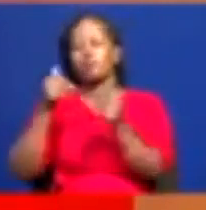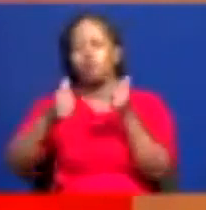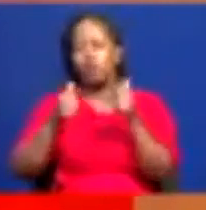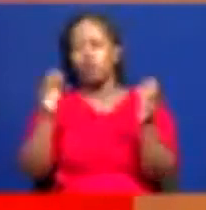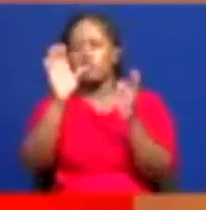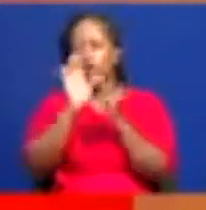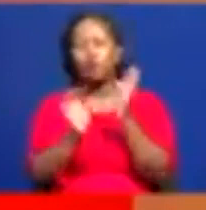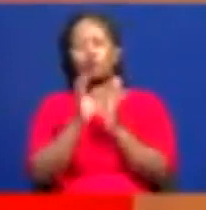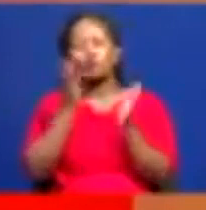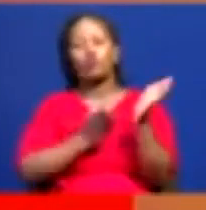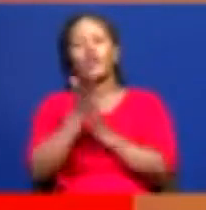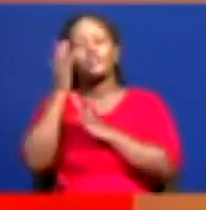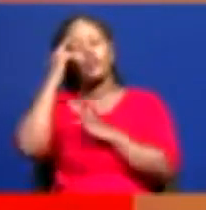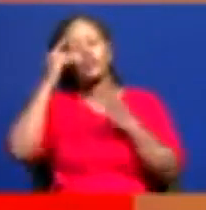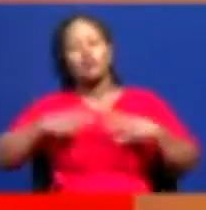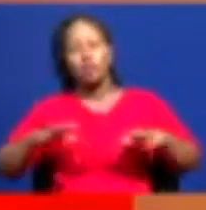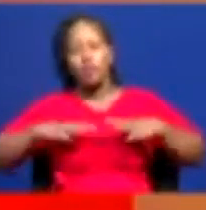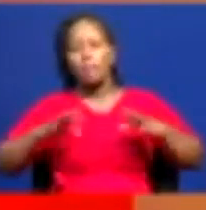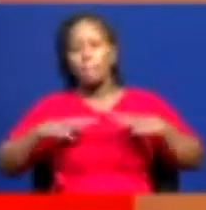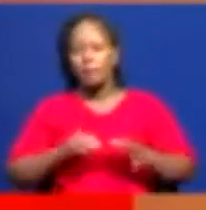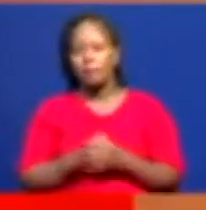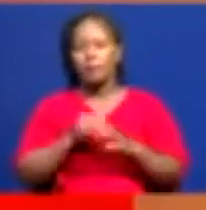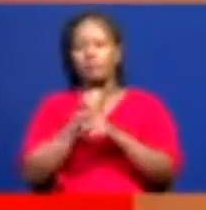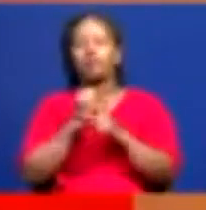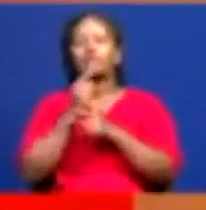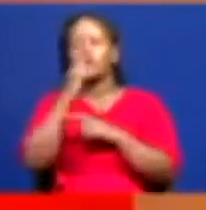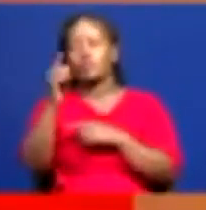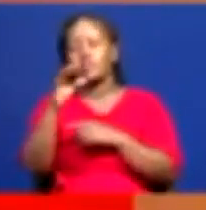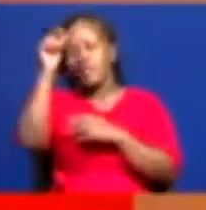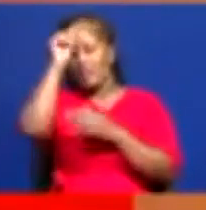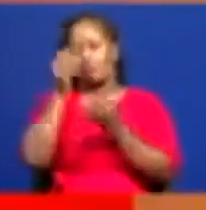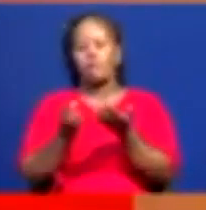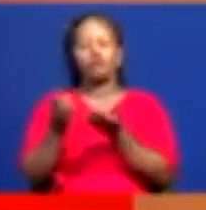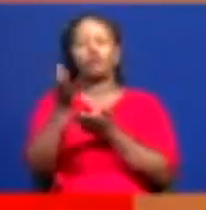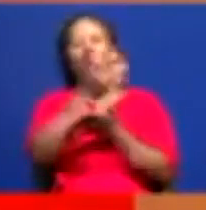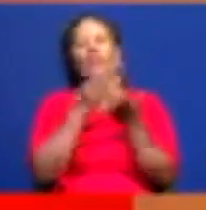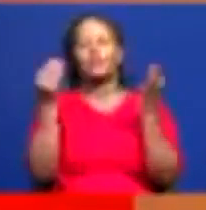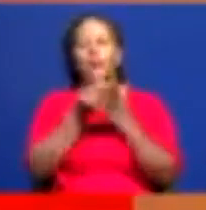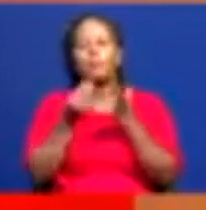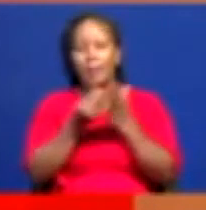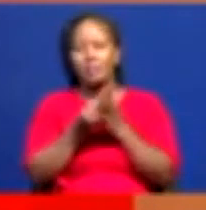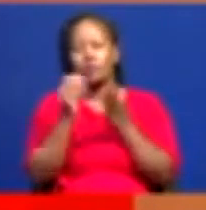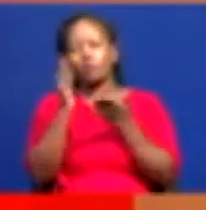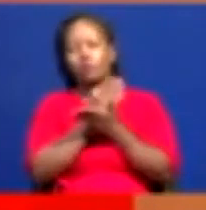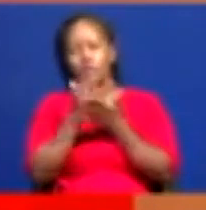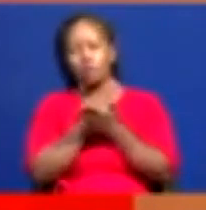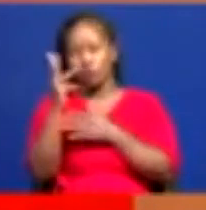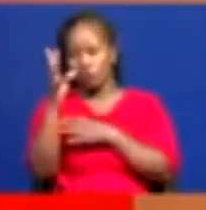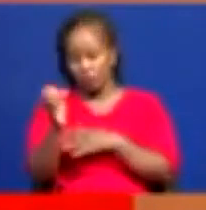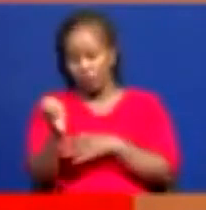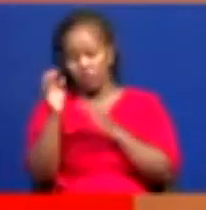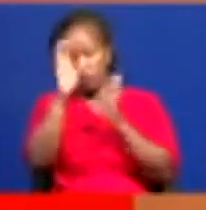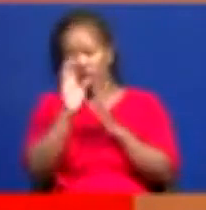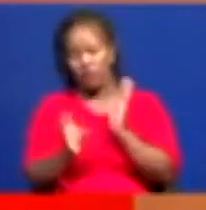wanamuziki ama wale wasanii kuokotewa na serikali kulingana na kifungu cha katiba section 40 ambacho